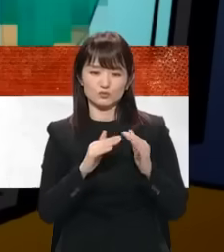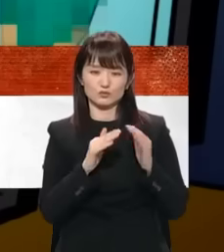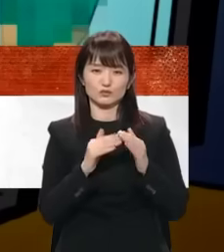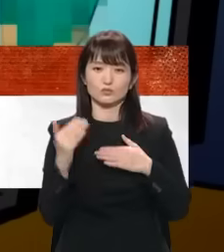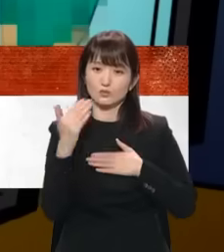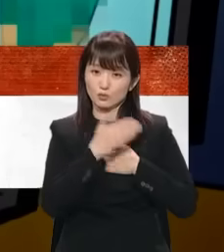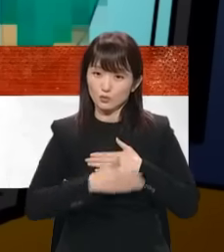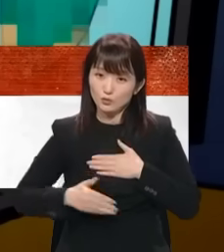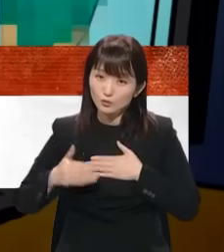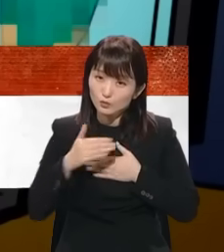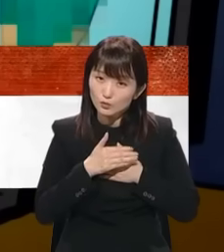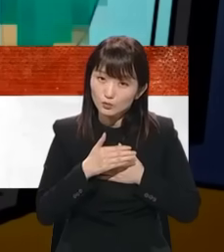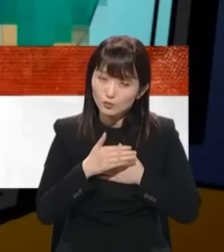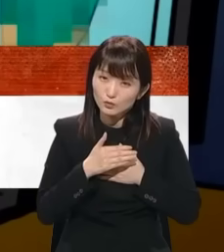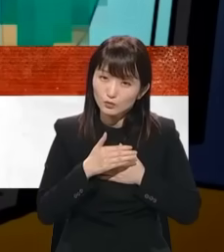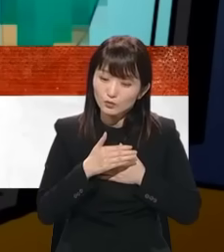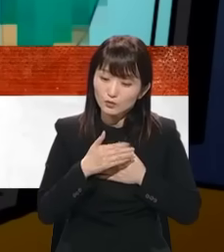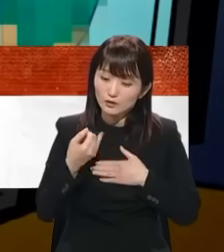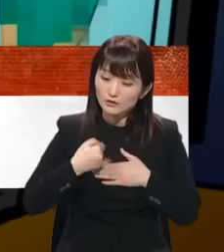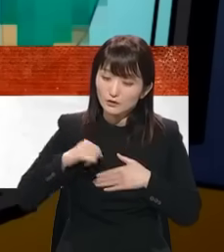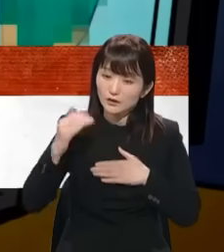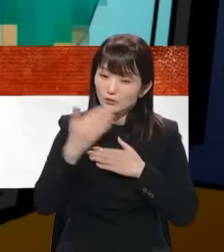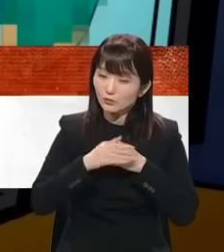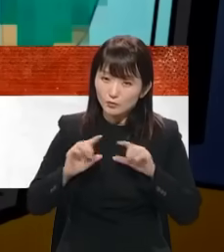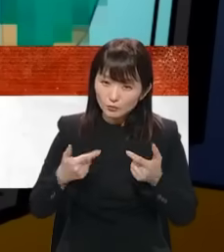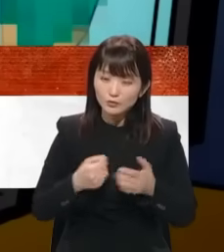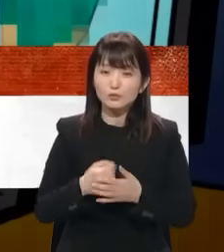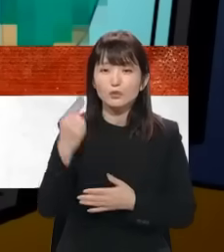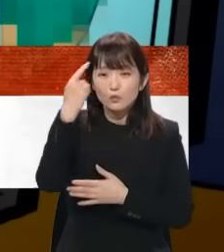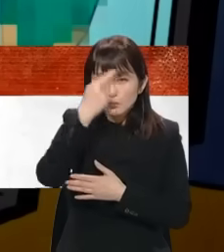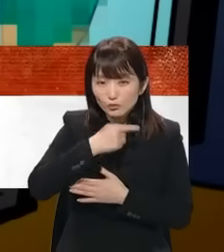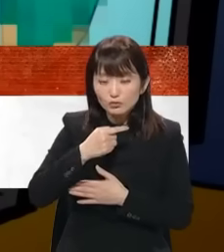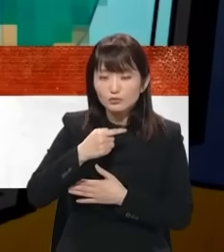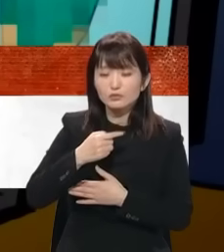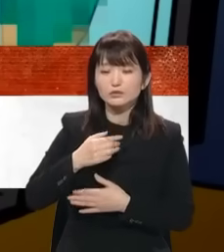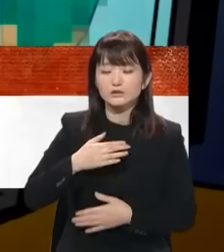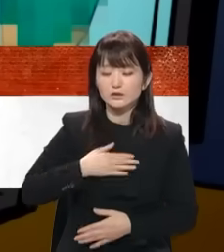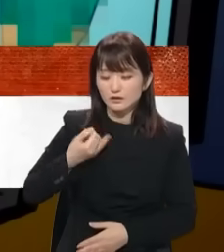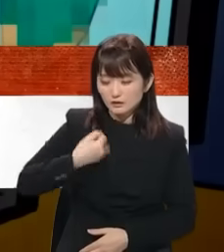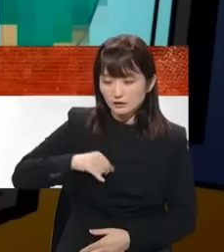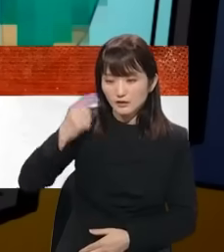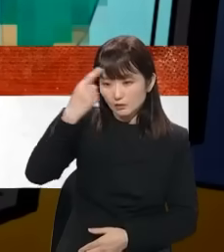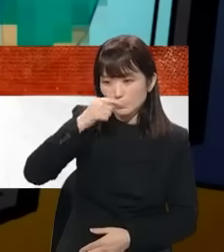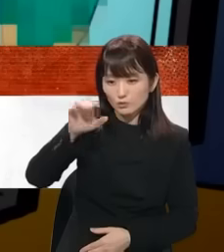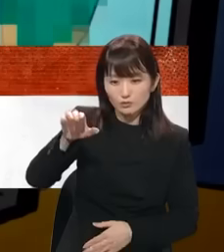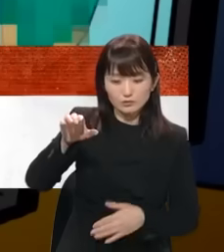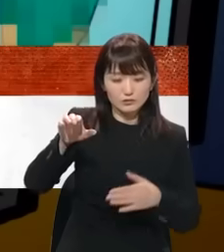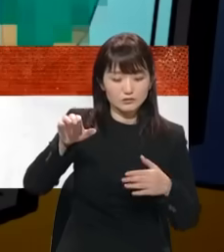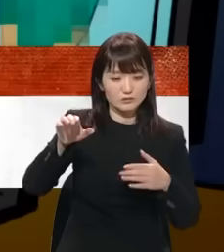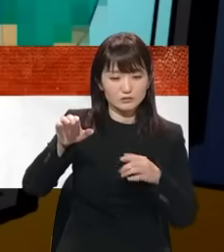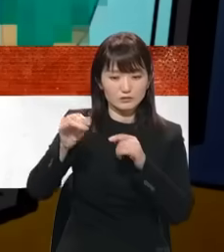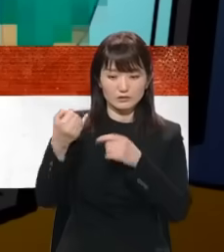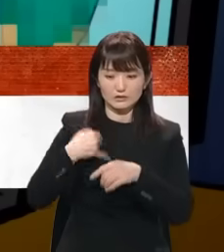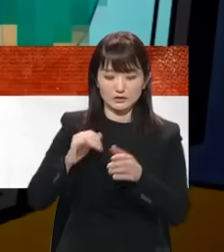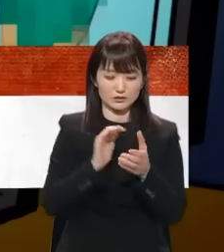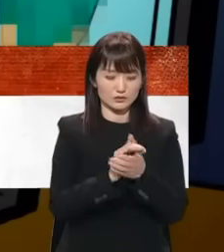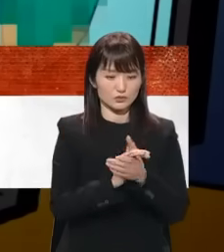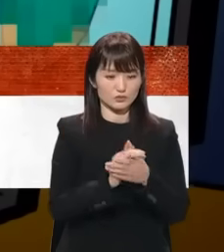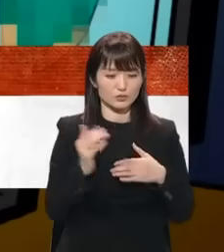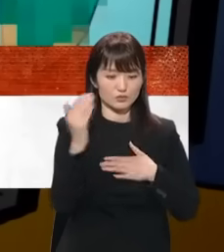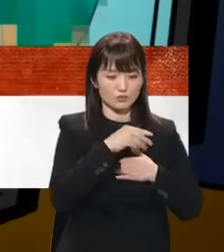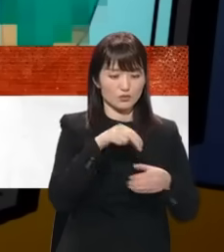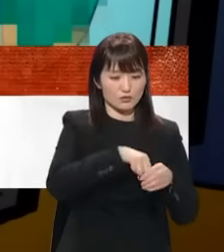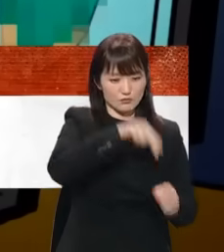신체는 우리애 몸이 아니고 얼은 또 우리 애들 뭐 우리 애 친구 얼굴이고 보니까 제가 어린 짐자